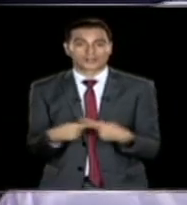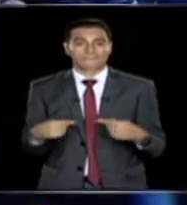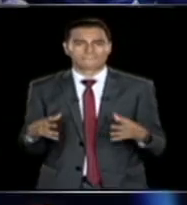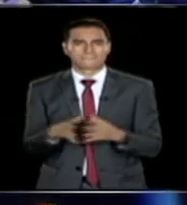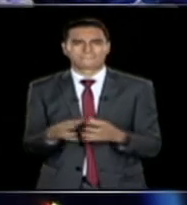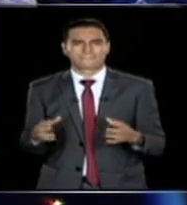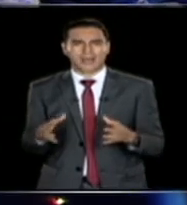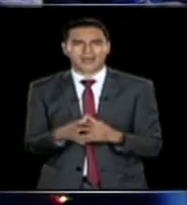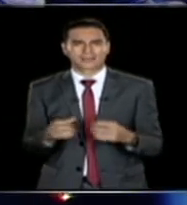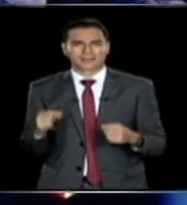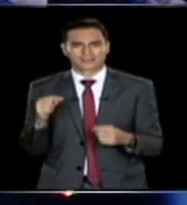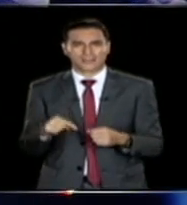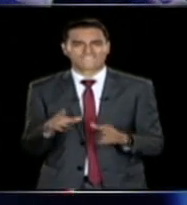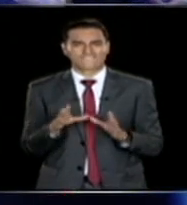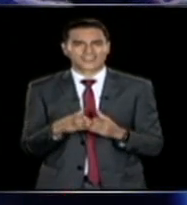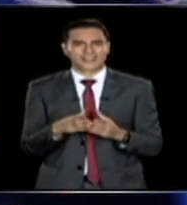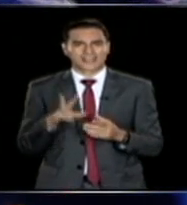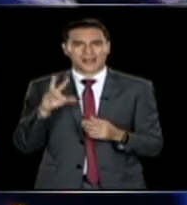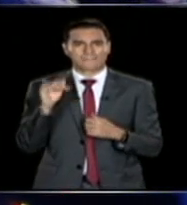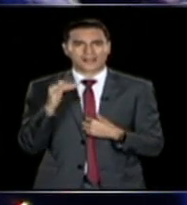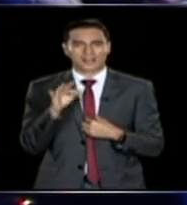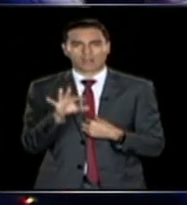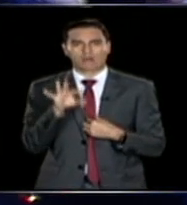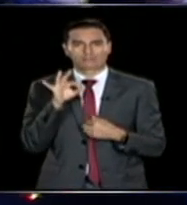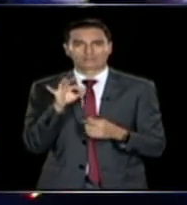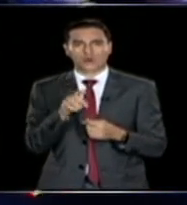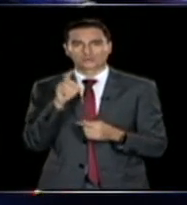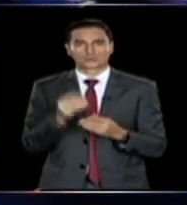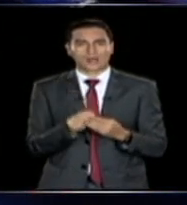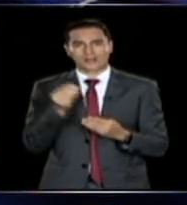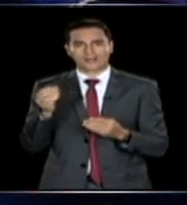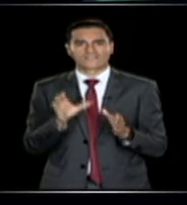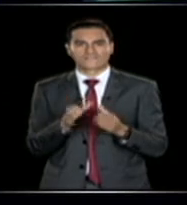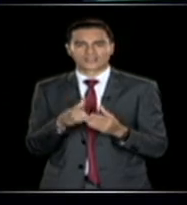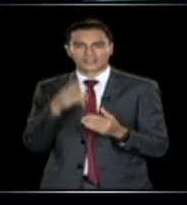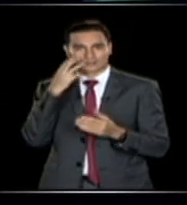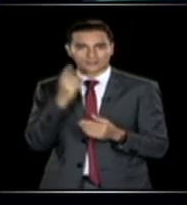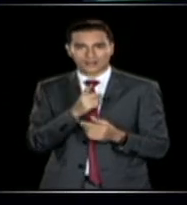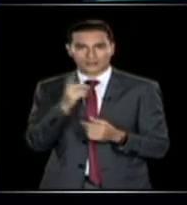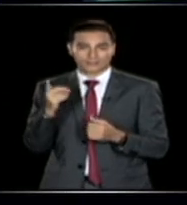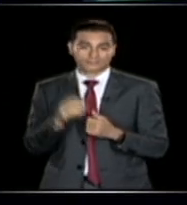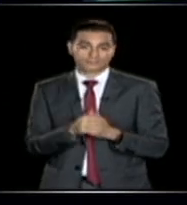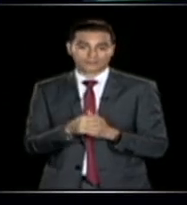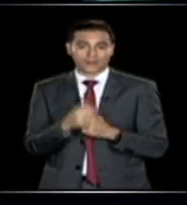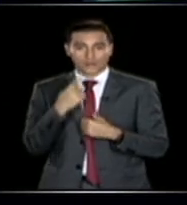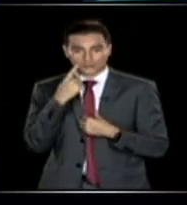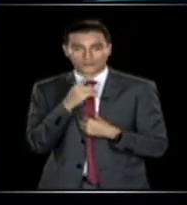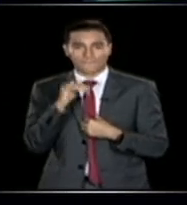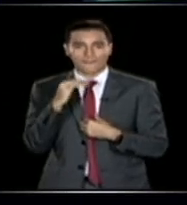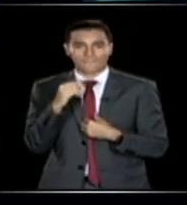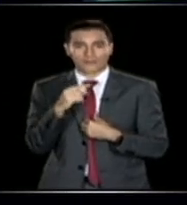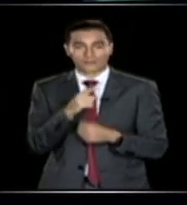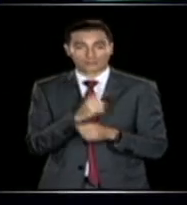سويتش في الحالة دي فريق المريخ هيختار للصعقة موضوع السؤال. يعني نرجع لمحمد نخليه هو اللي